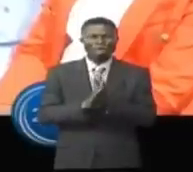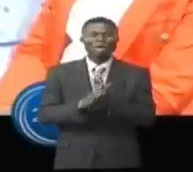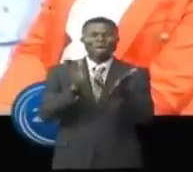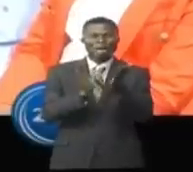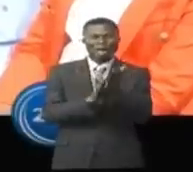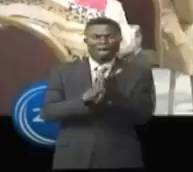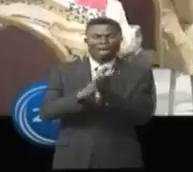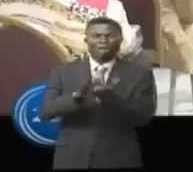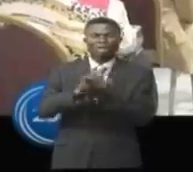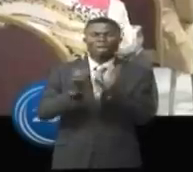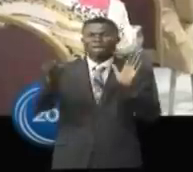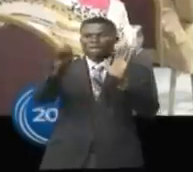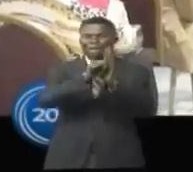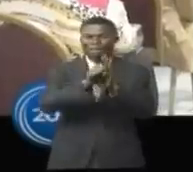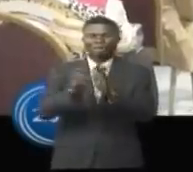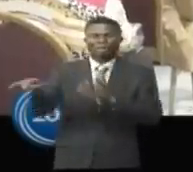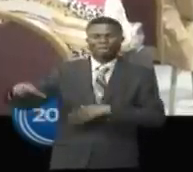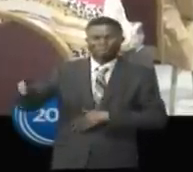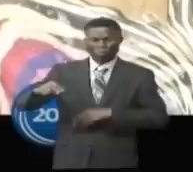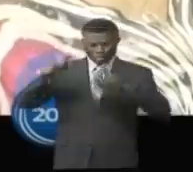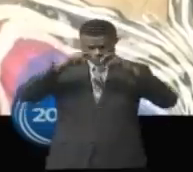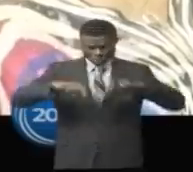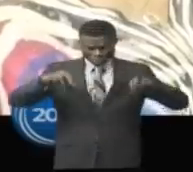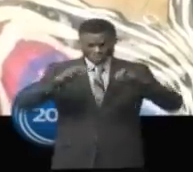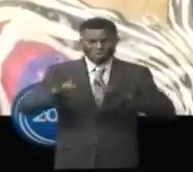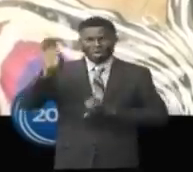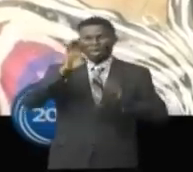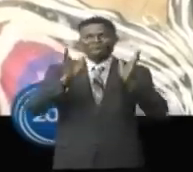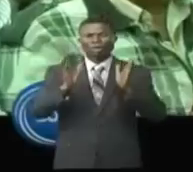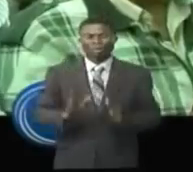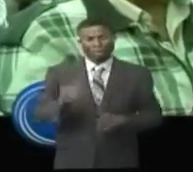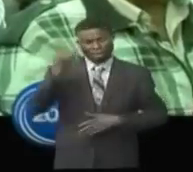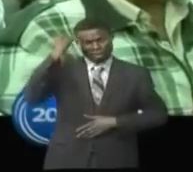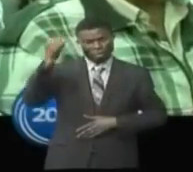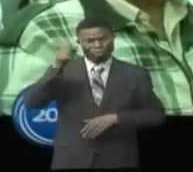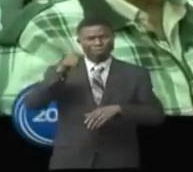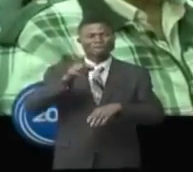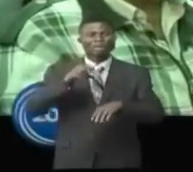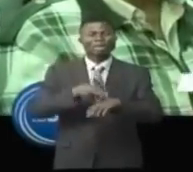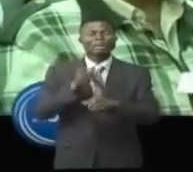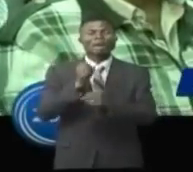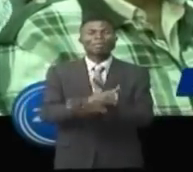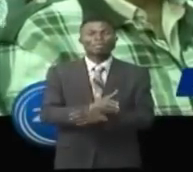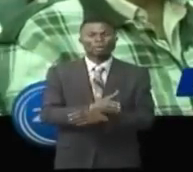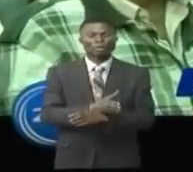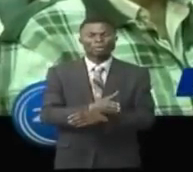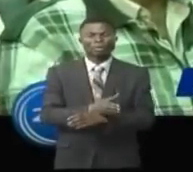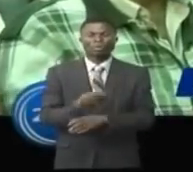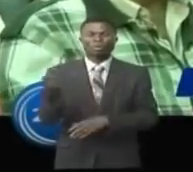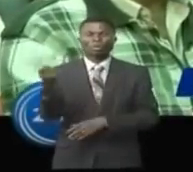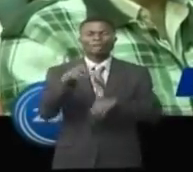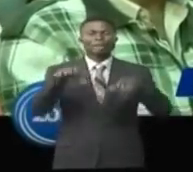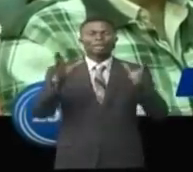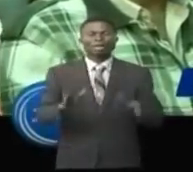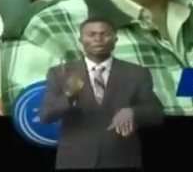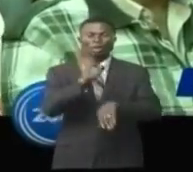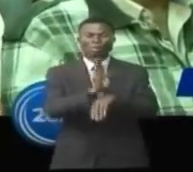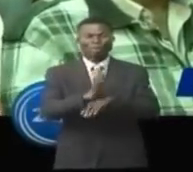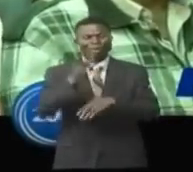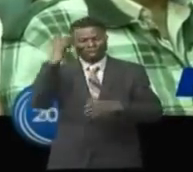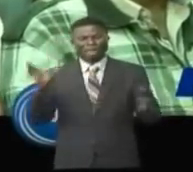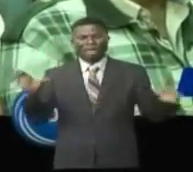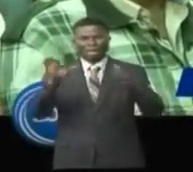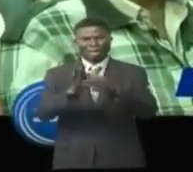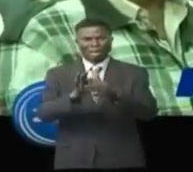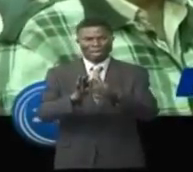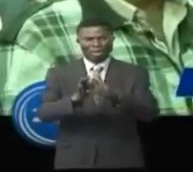devienne un symbole régional de la recherche scientifique. Je pense qu'il était temps que les deux Congos se mettent ensemble pour